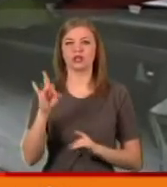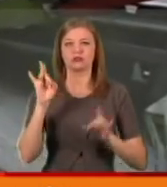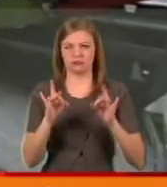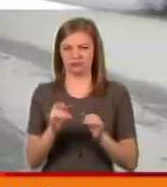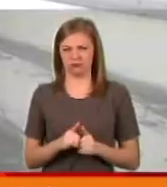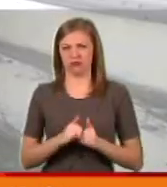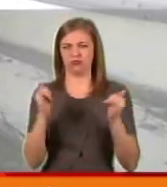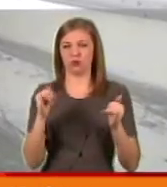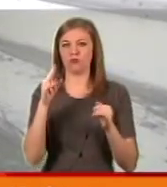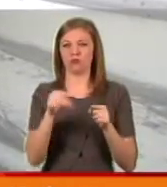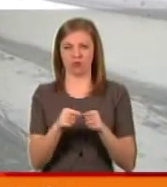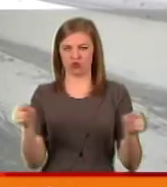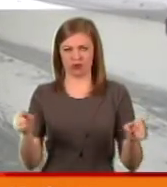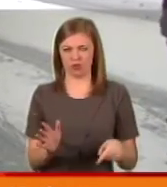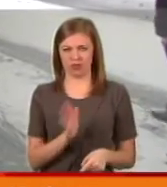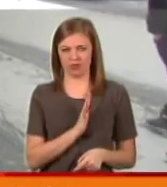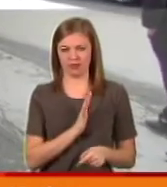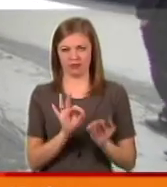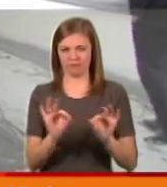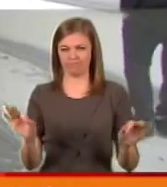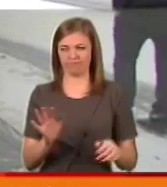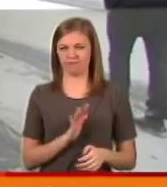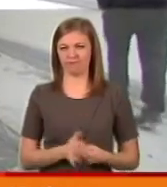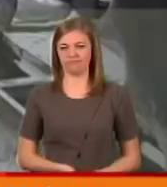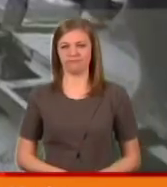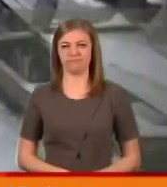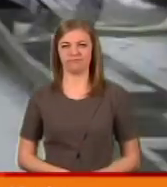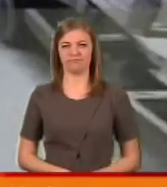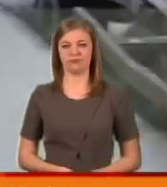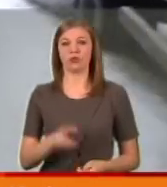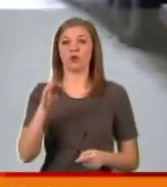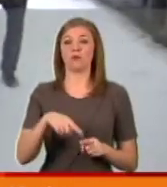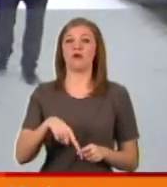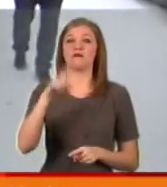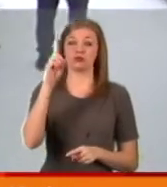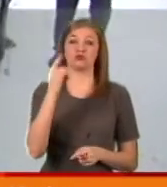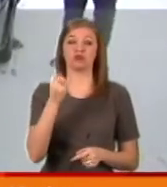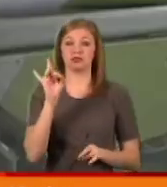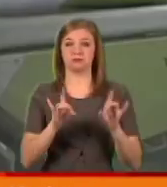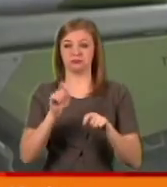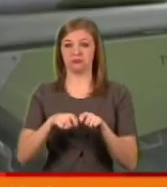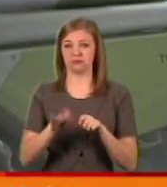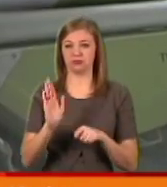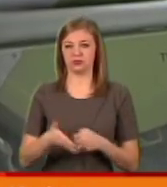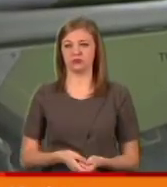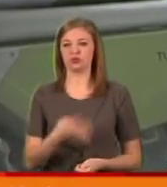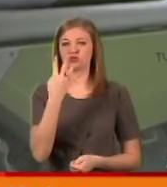габарити перевищує. По ширині не проходить. По ширині не проходить. По висоті? Ну зараз поміряємо висоту.